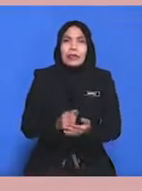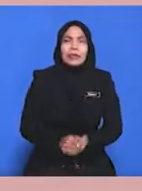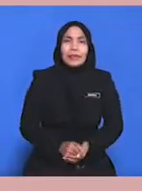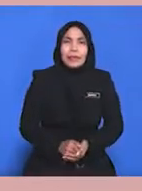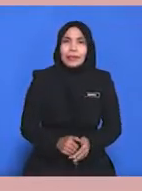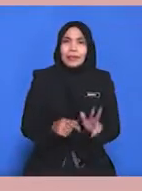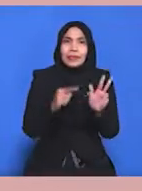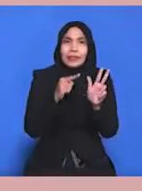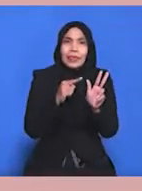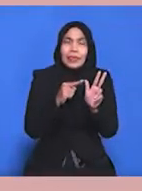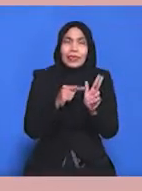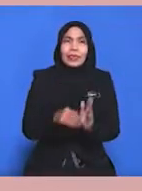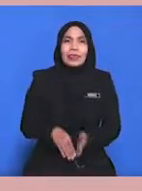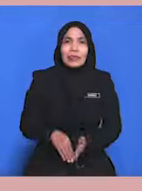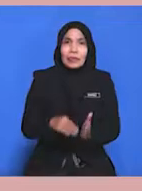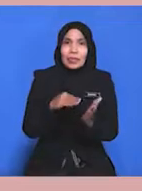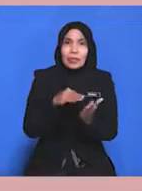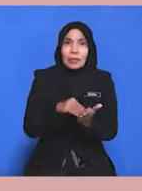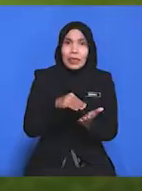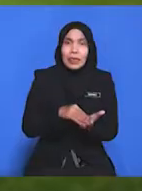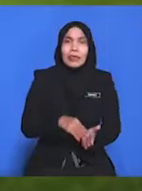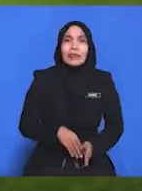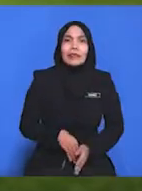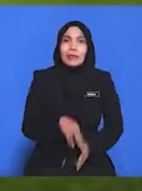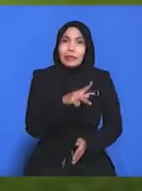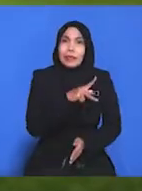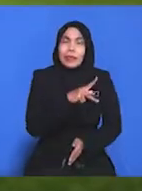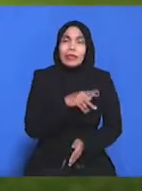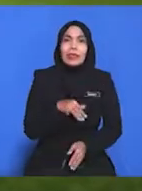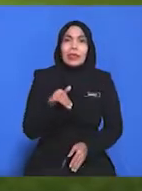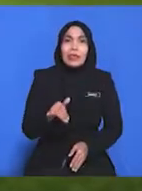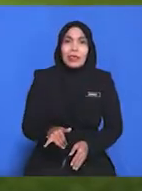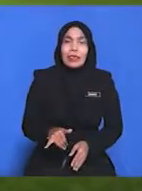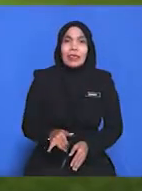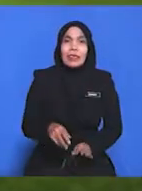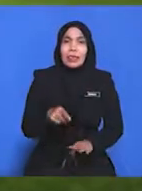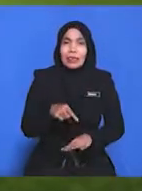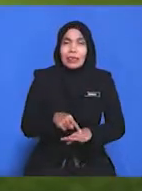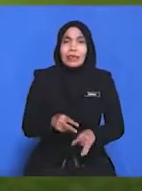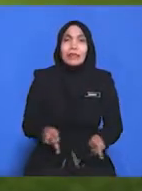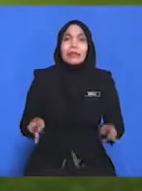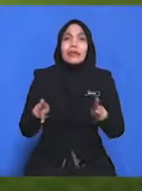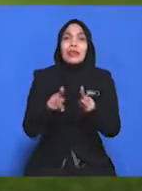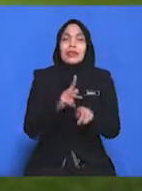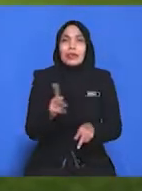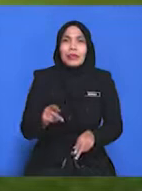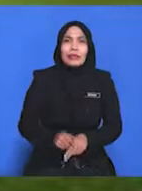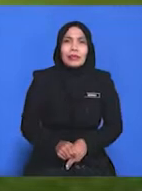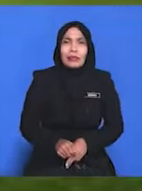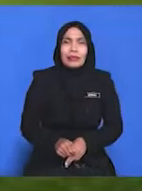Bilangan pegawai yang diperlukan. Perkara ini melibatkan ramai pihak juga